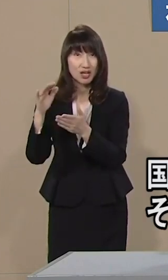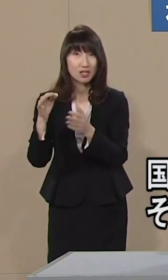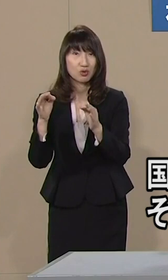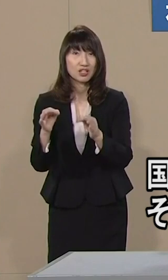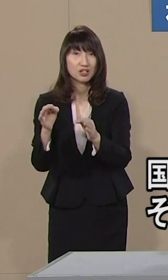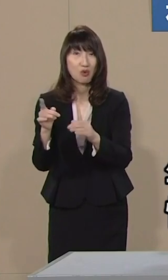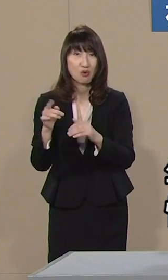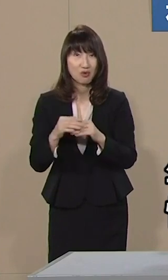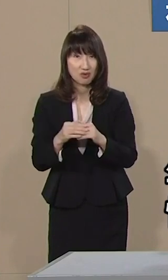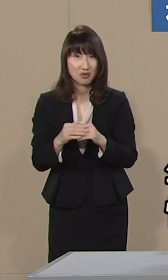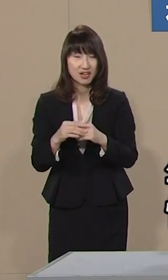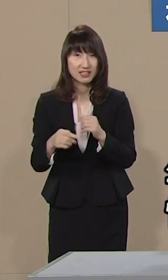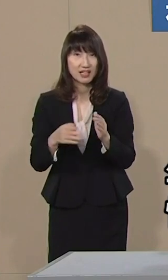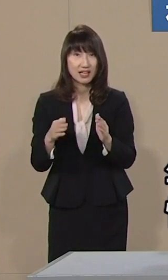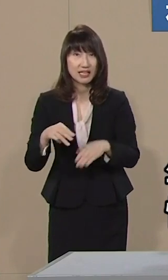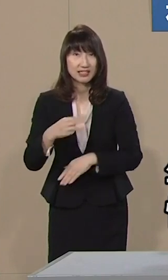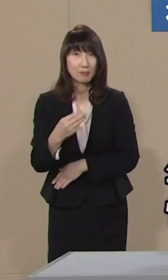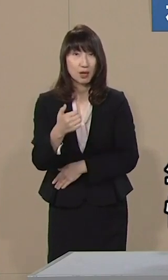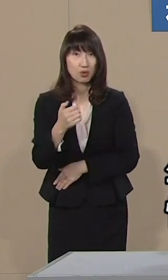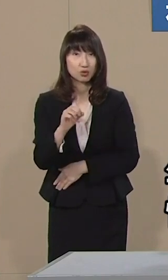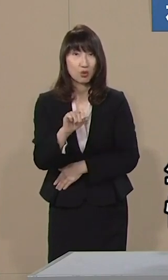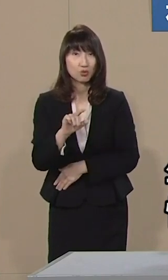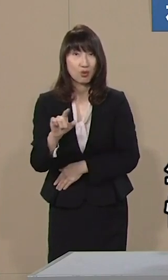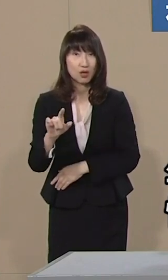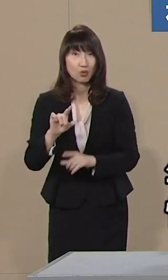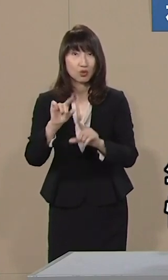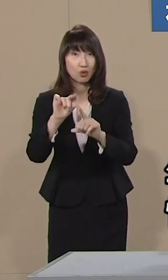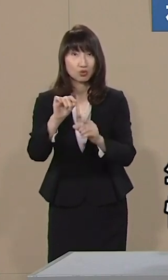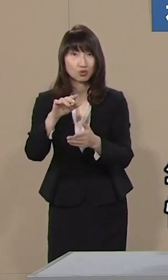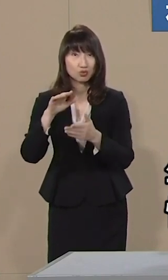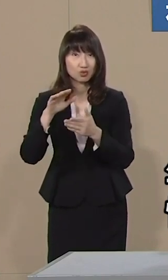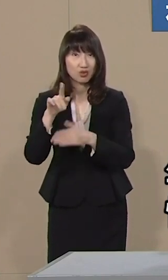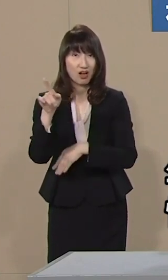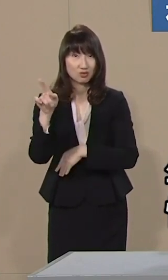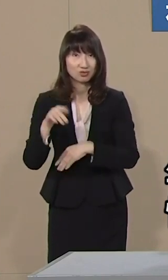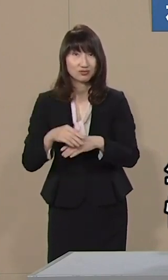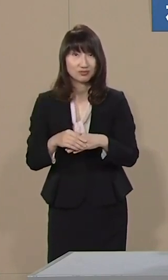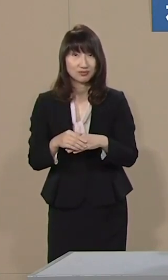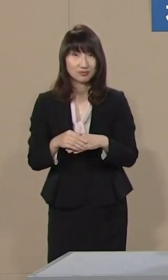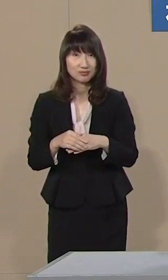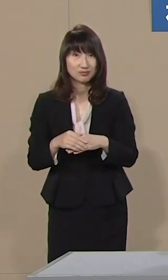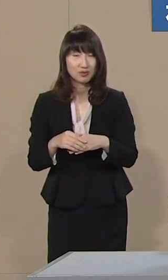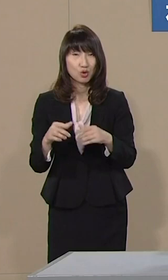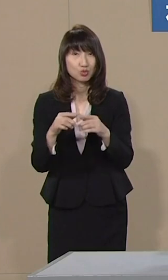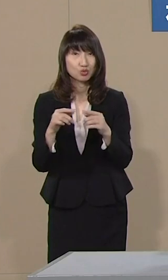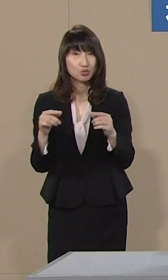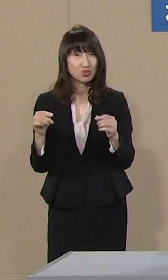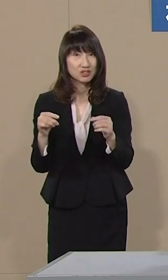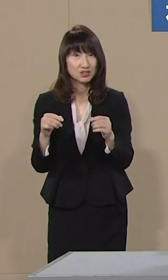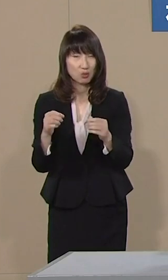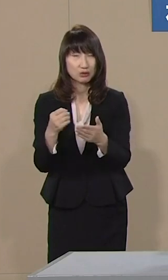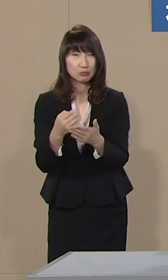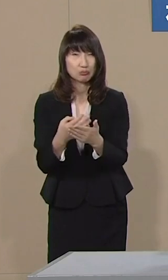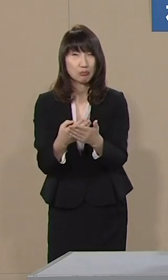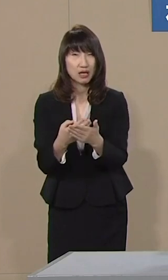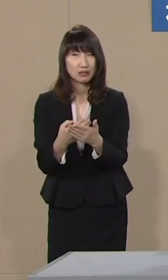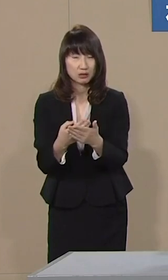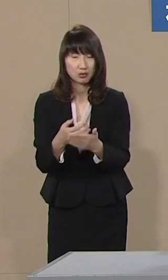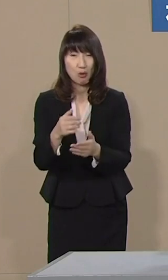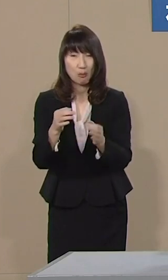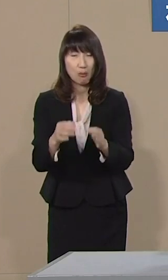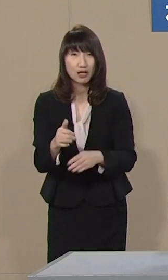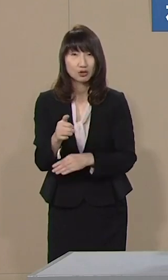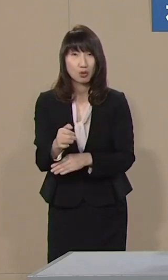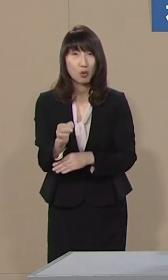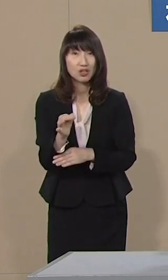金融機関年間350億円の利息収入を懐に入れている国の失策に対する賠償金とし